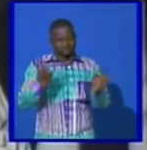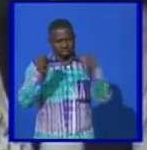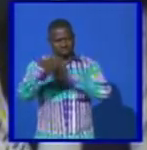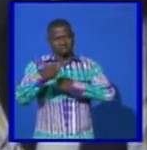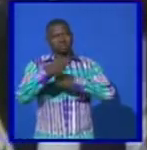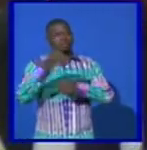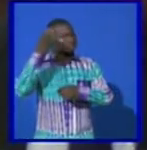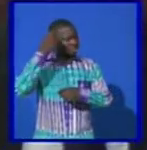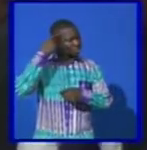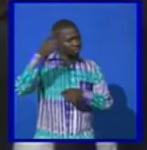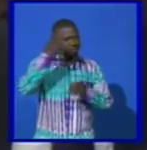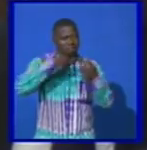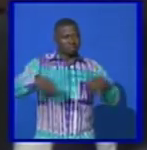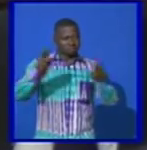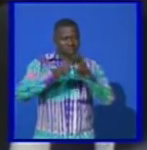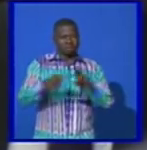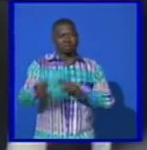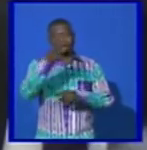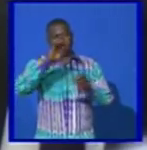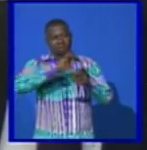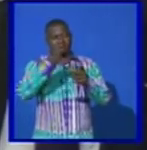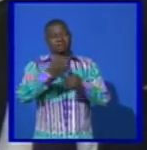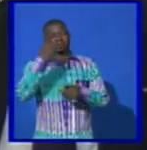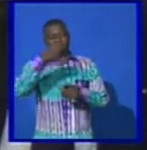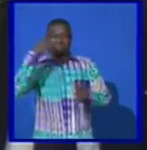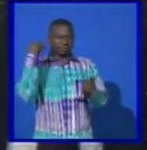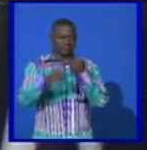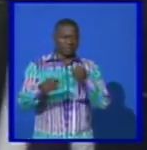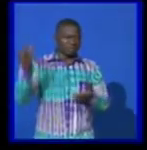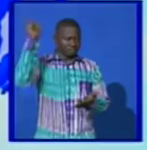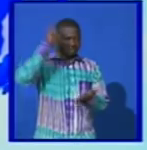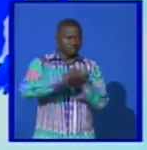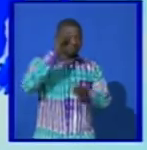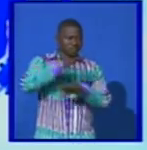à huis clos. La session s'achève ce soir dans l'après-midi.